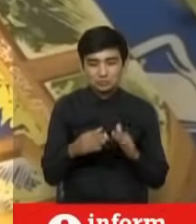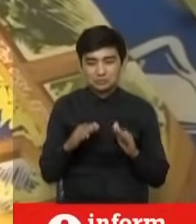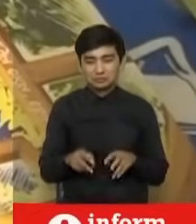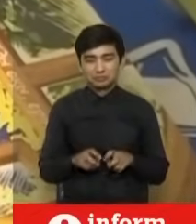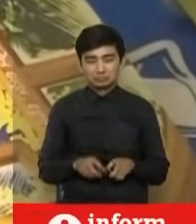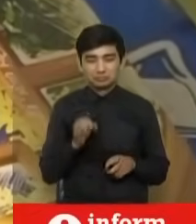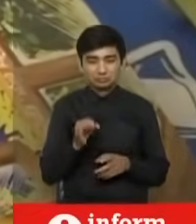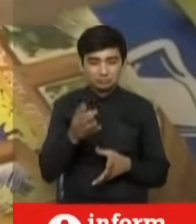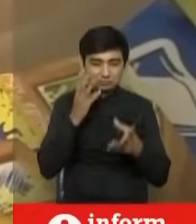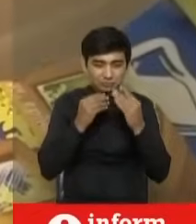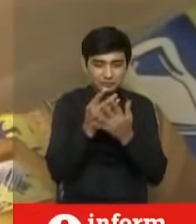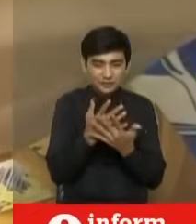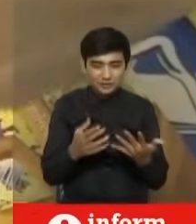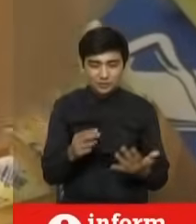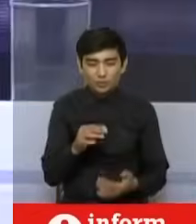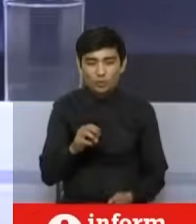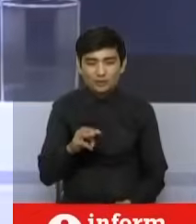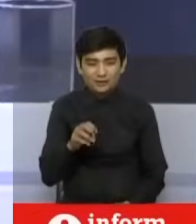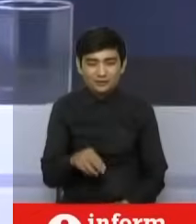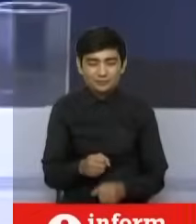генерировать различный познавательный контент.